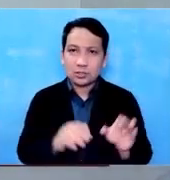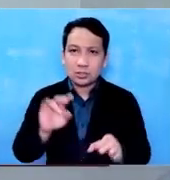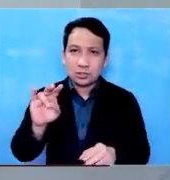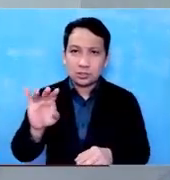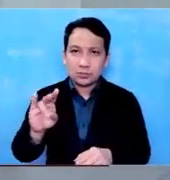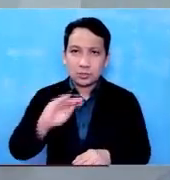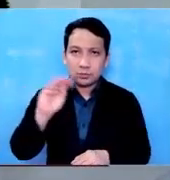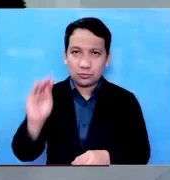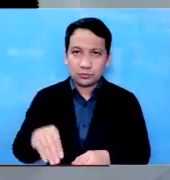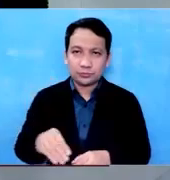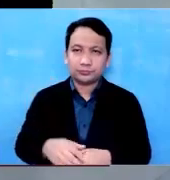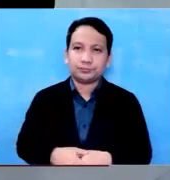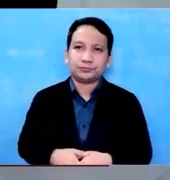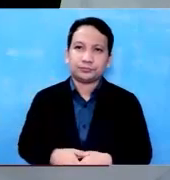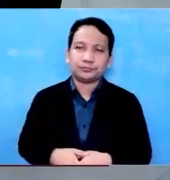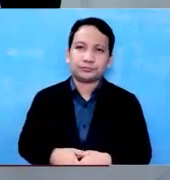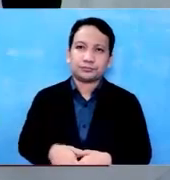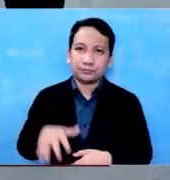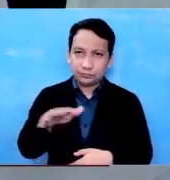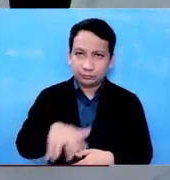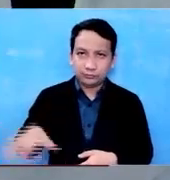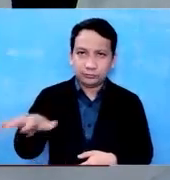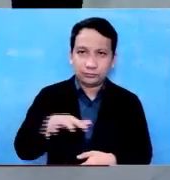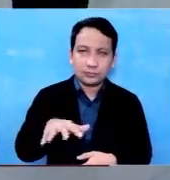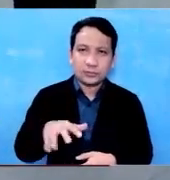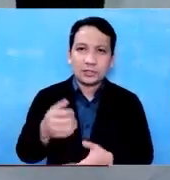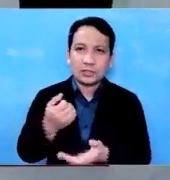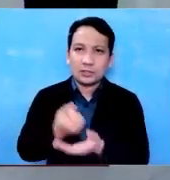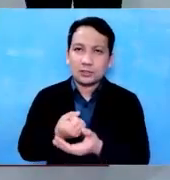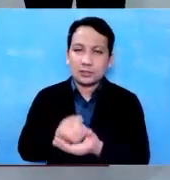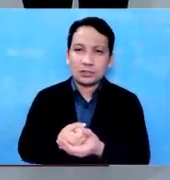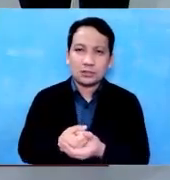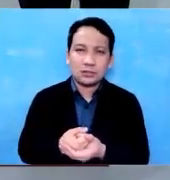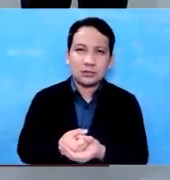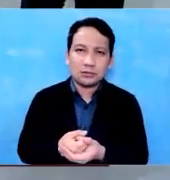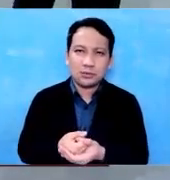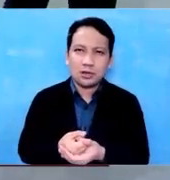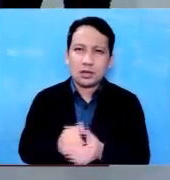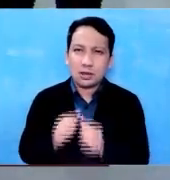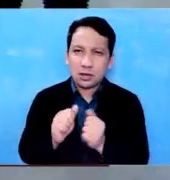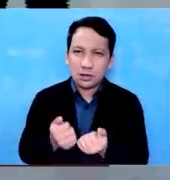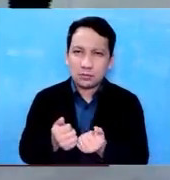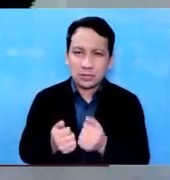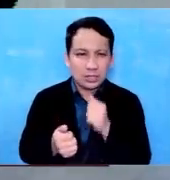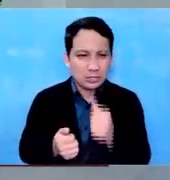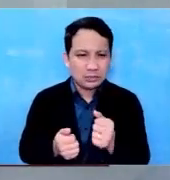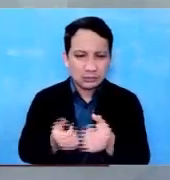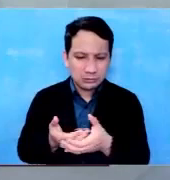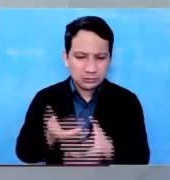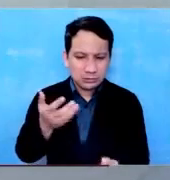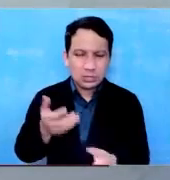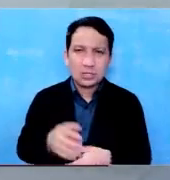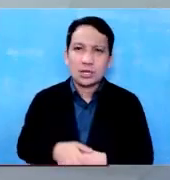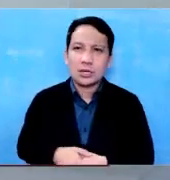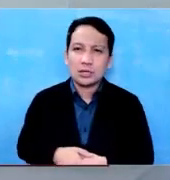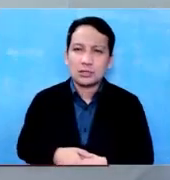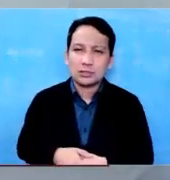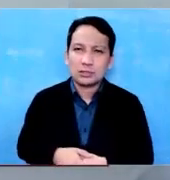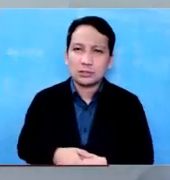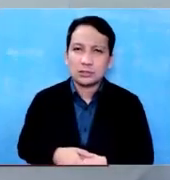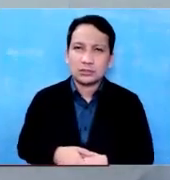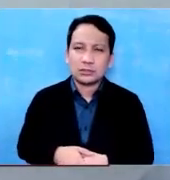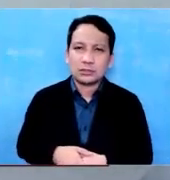17% ng lahat ng kinikita. Paano naman po yung mga hindi mayaman? Ito po, ang nasa